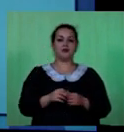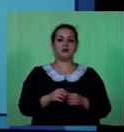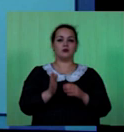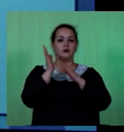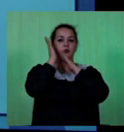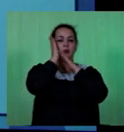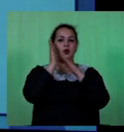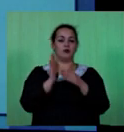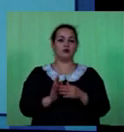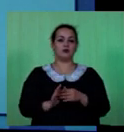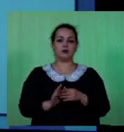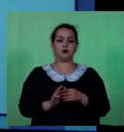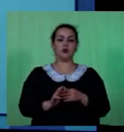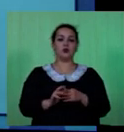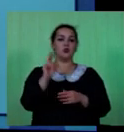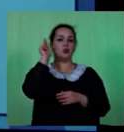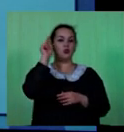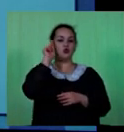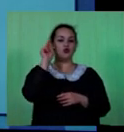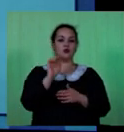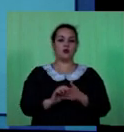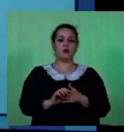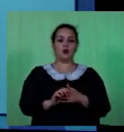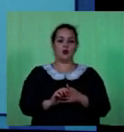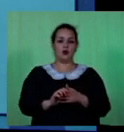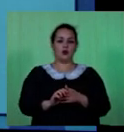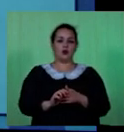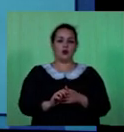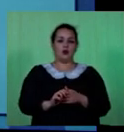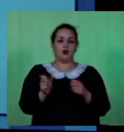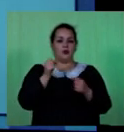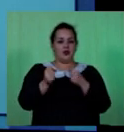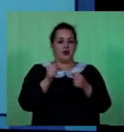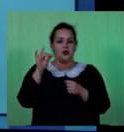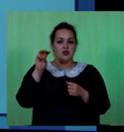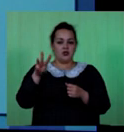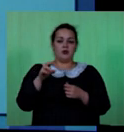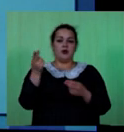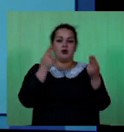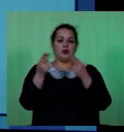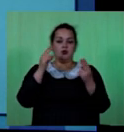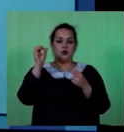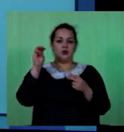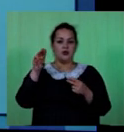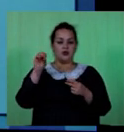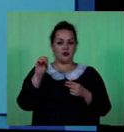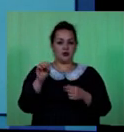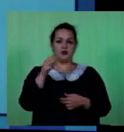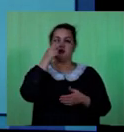спят, учатся, бежим, рисуете,